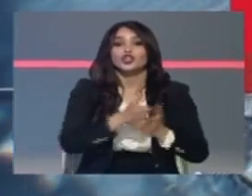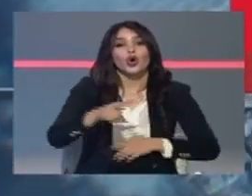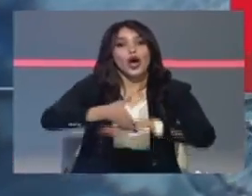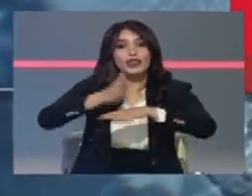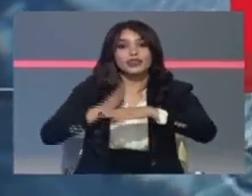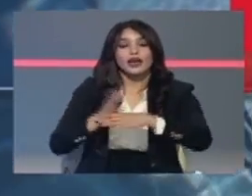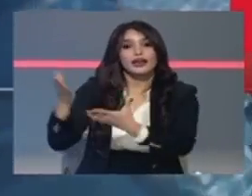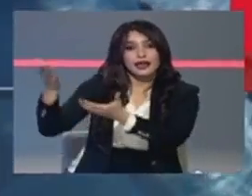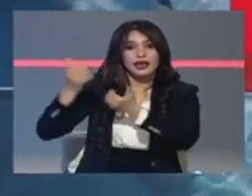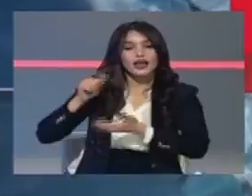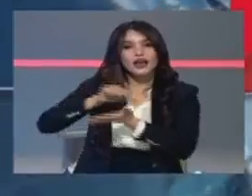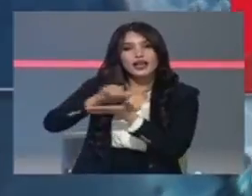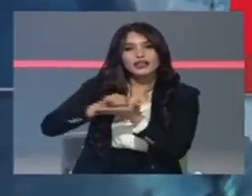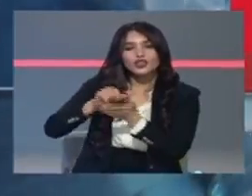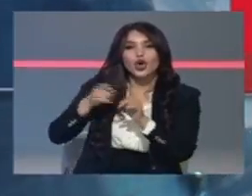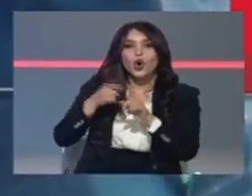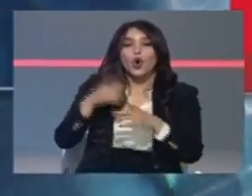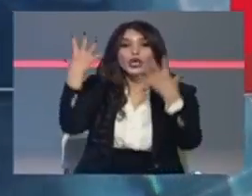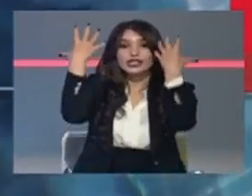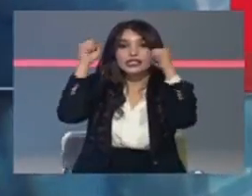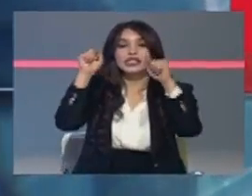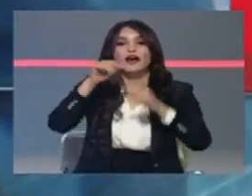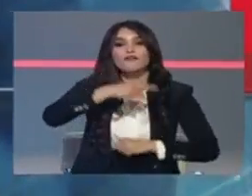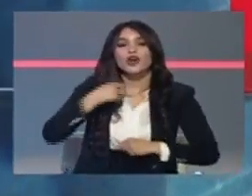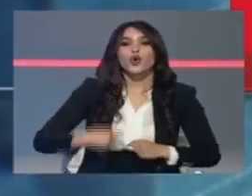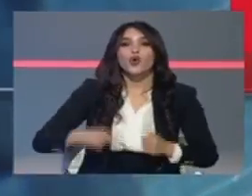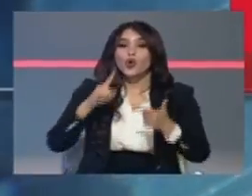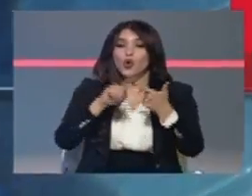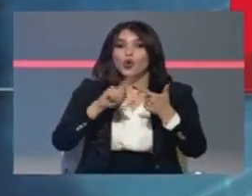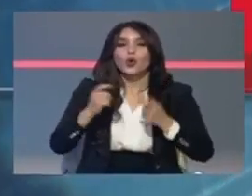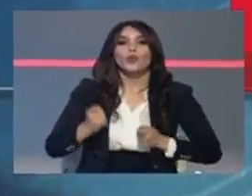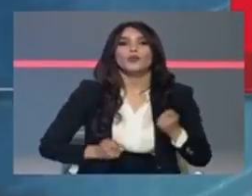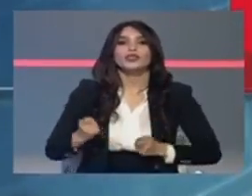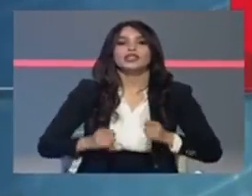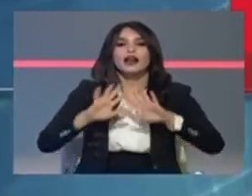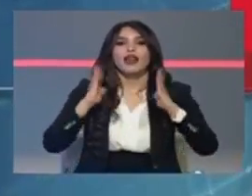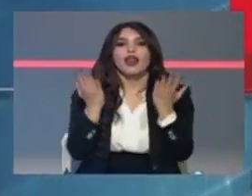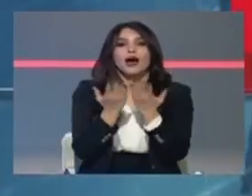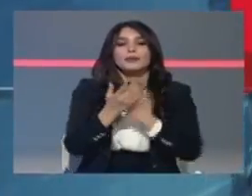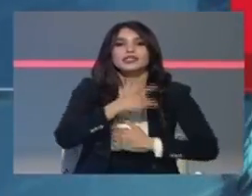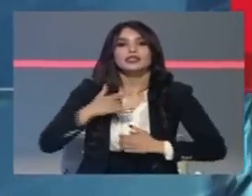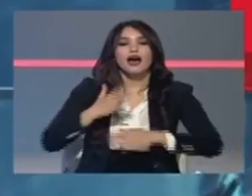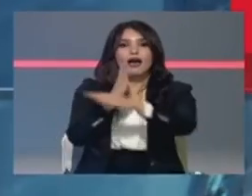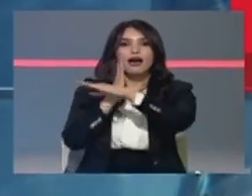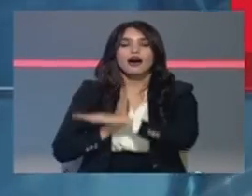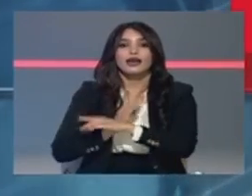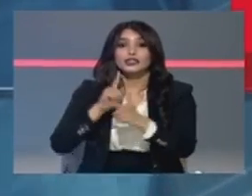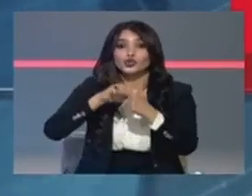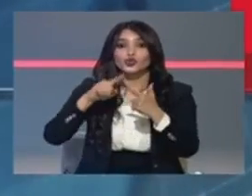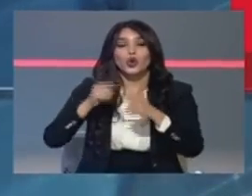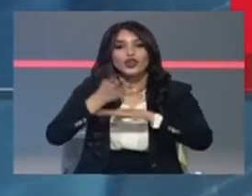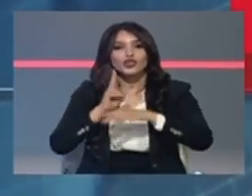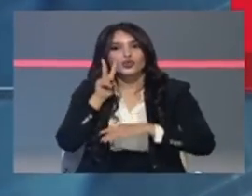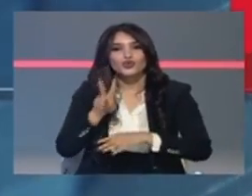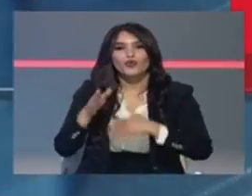الهبة كل من سفير الصين بتونس وانغ وينين ومدير عام الصحة العسكرية بتونس أمير لواء طبيب